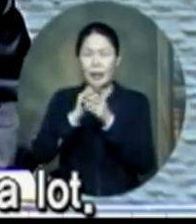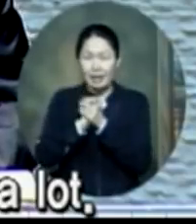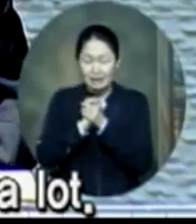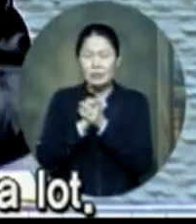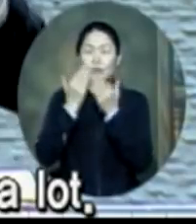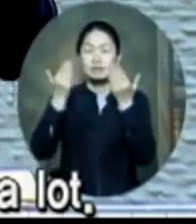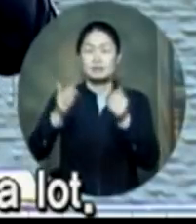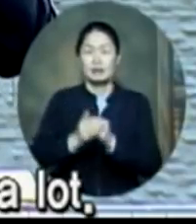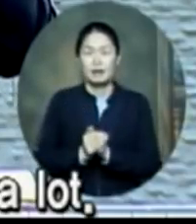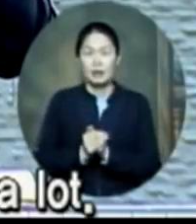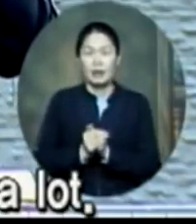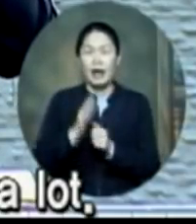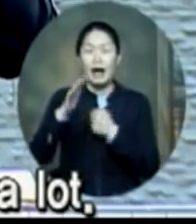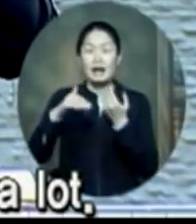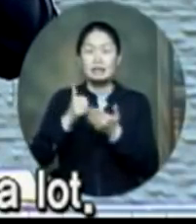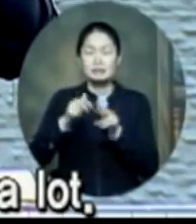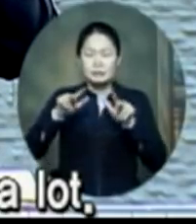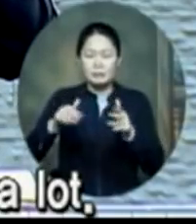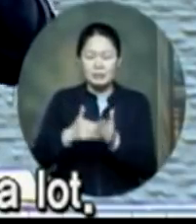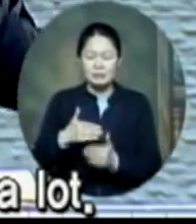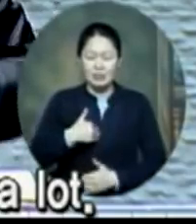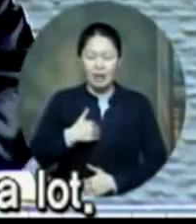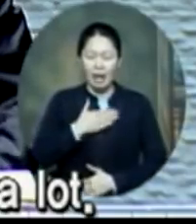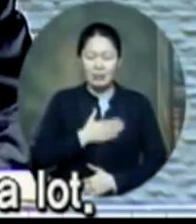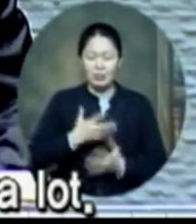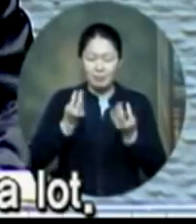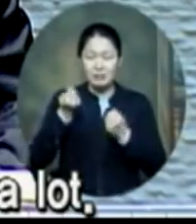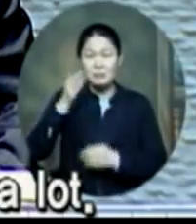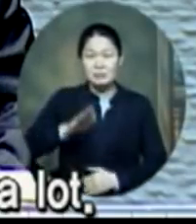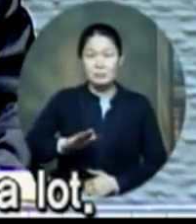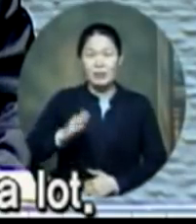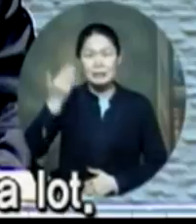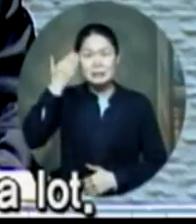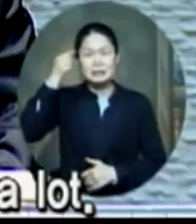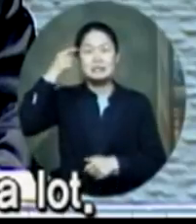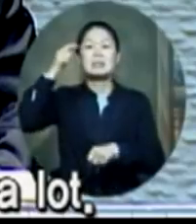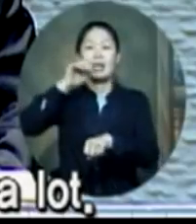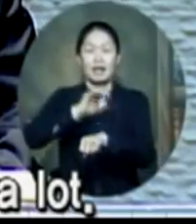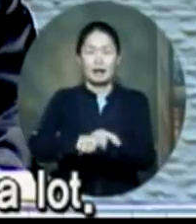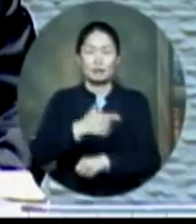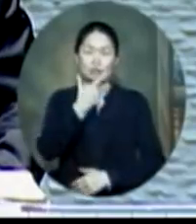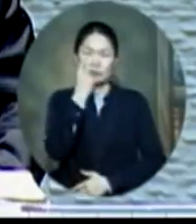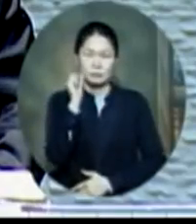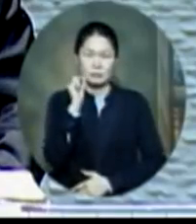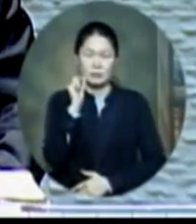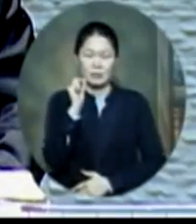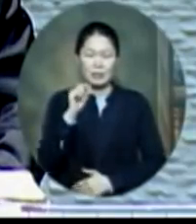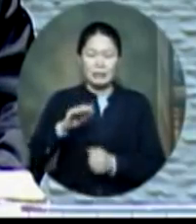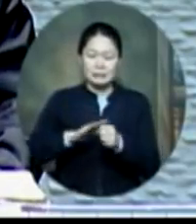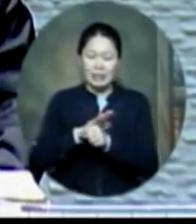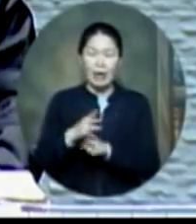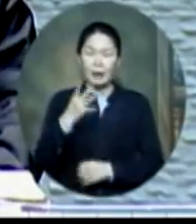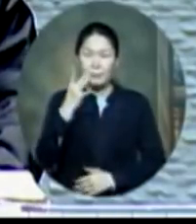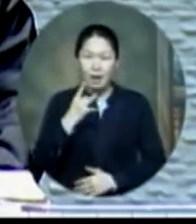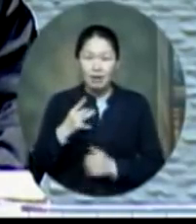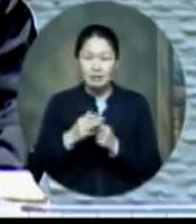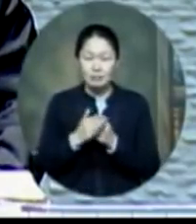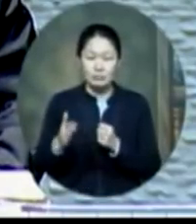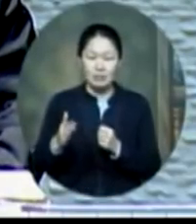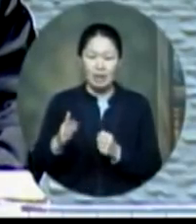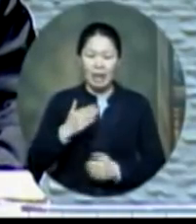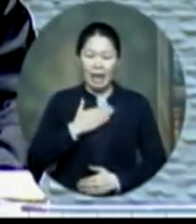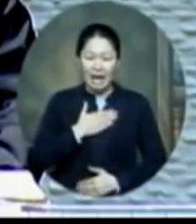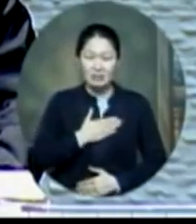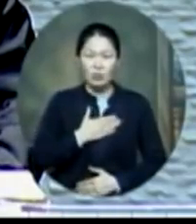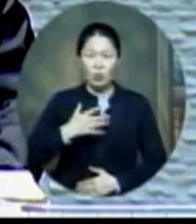제가 그동안에는 아는 것은 많았는데 지혜가 참 부족했습니다. 사랑이 빠져서 아는 것 때문에